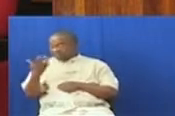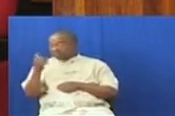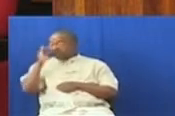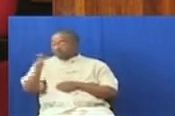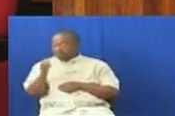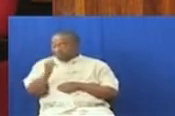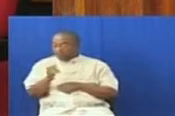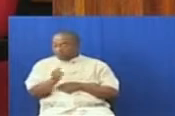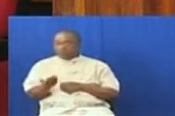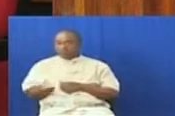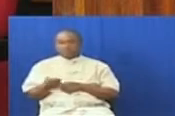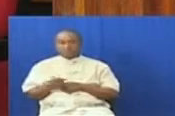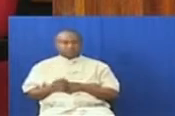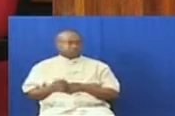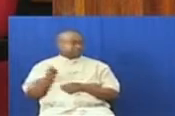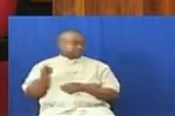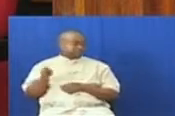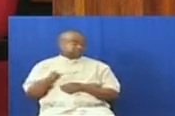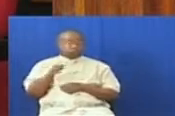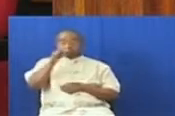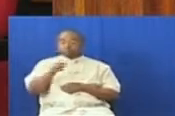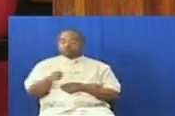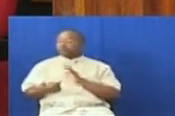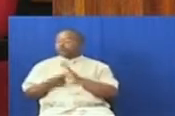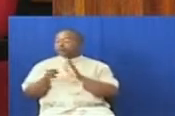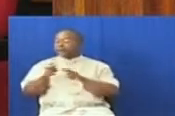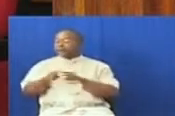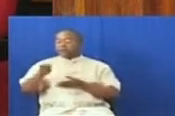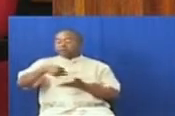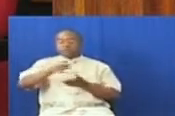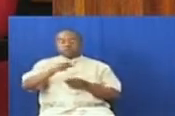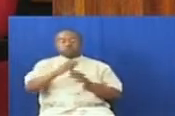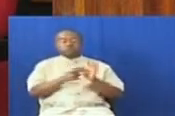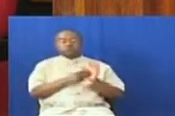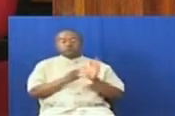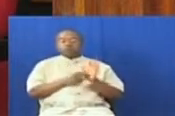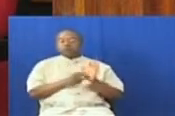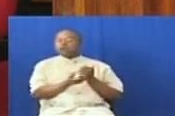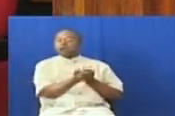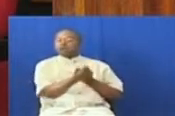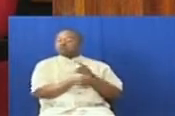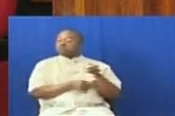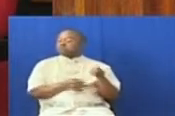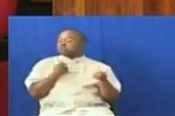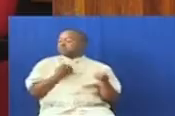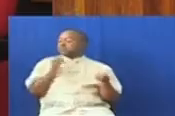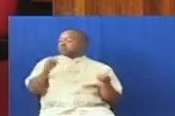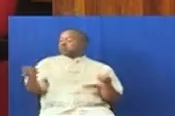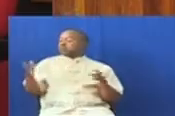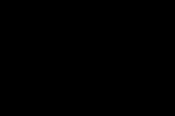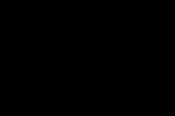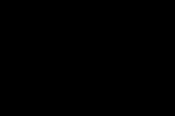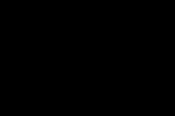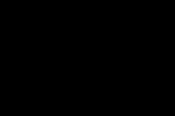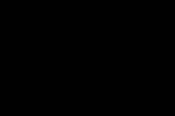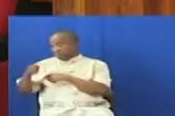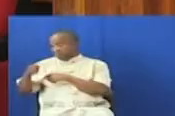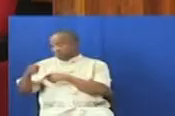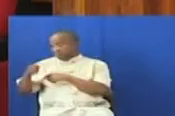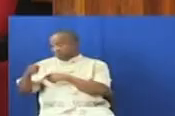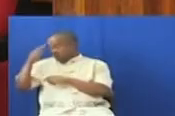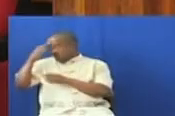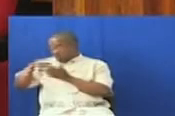EPICA imegoma. Mtu anakaa mjini siku saba nane anasubiria EPICA ifunguke, kumbe pesa